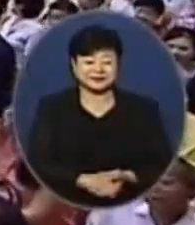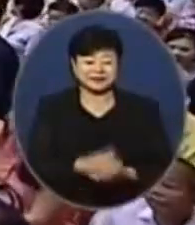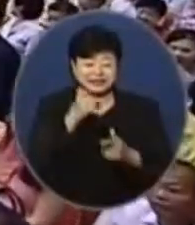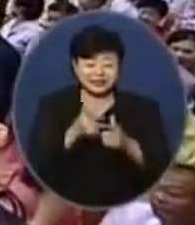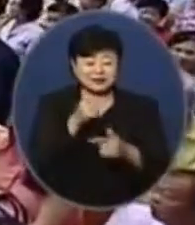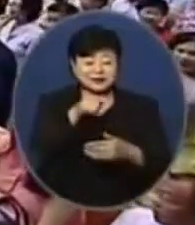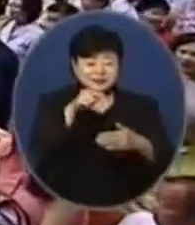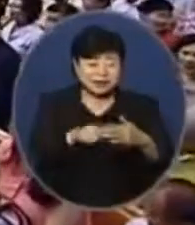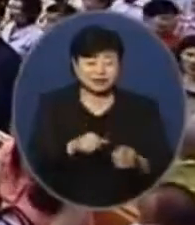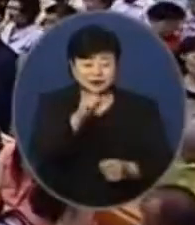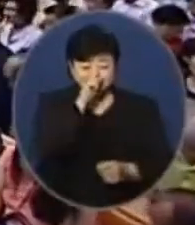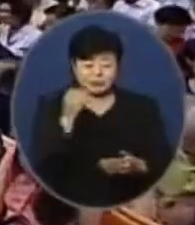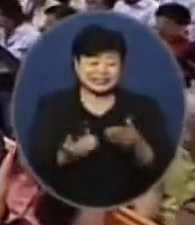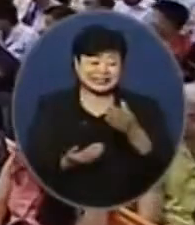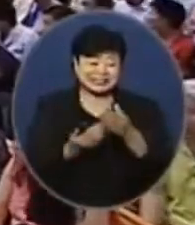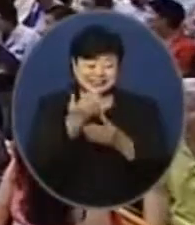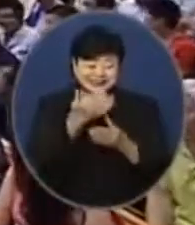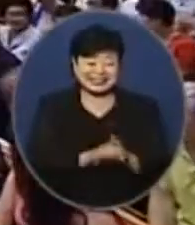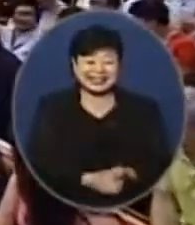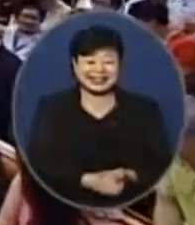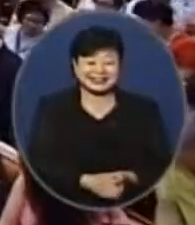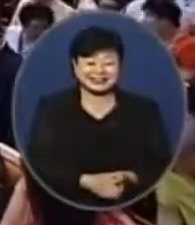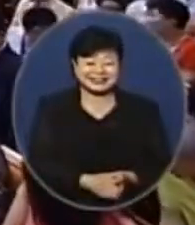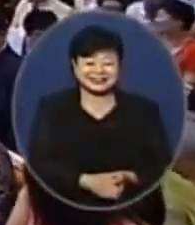예수님 안에서 좋은 일이 있습니다.